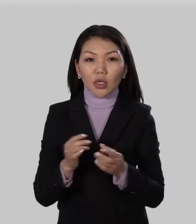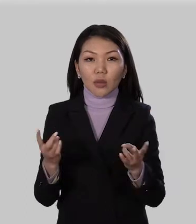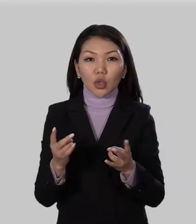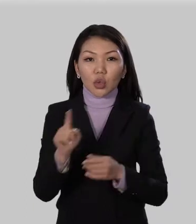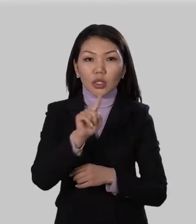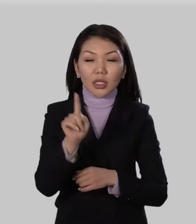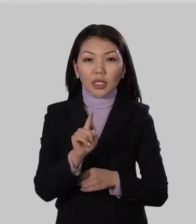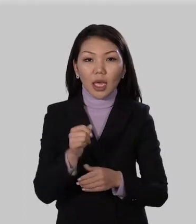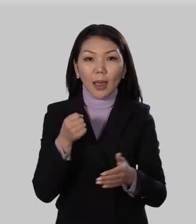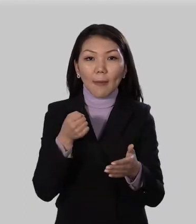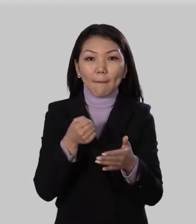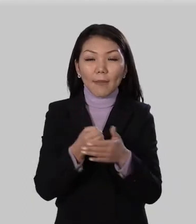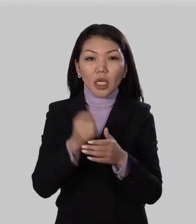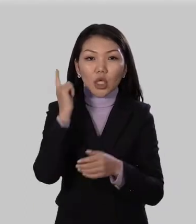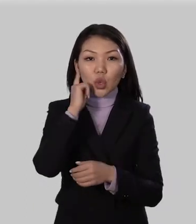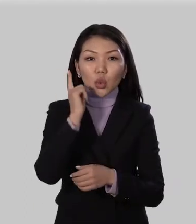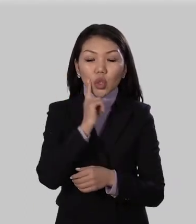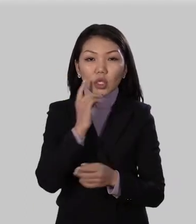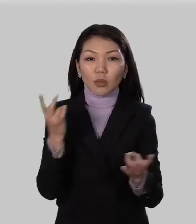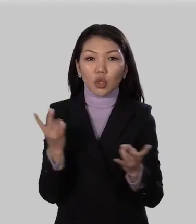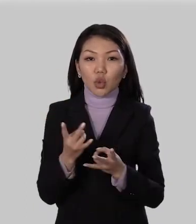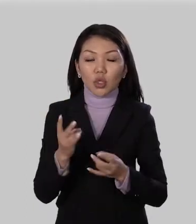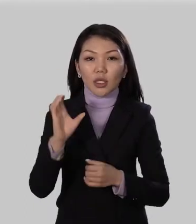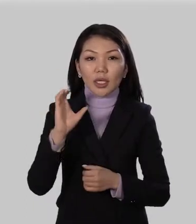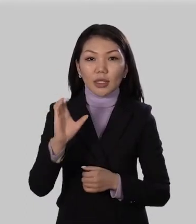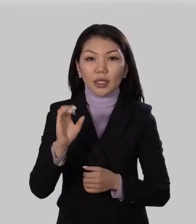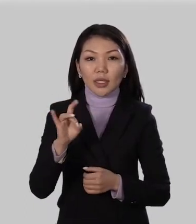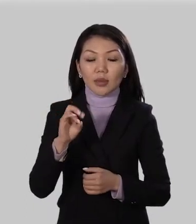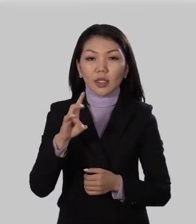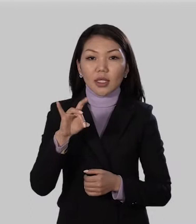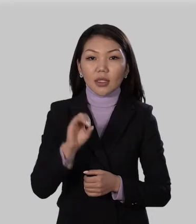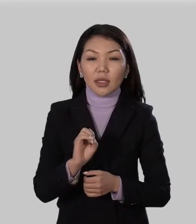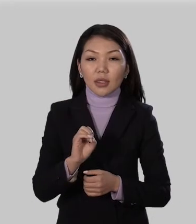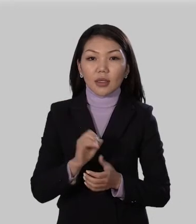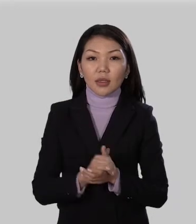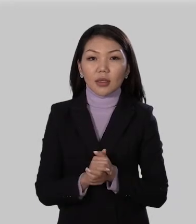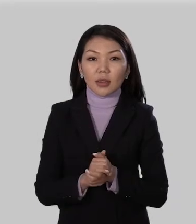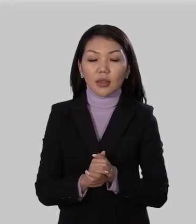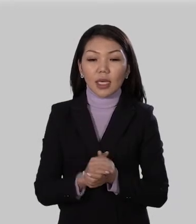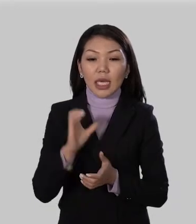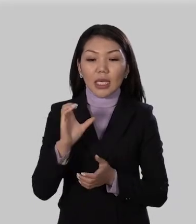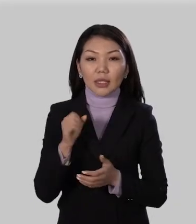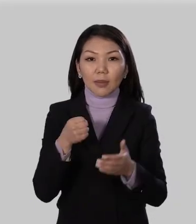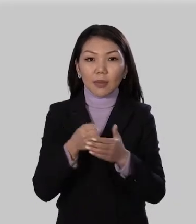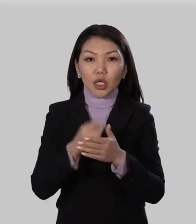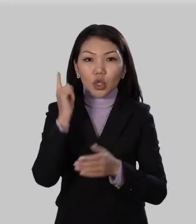«з», а перед глухими «с». Расписание. S перед